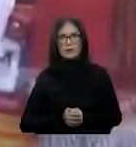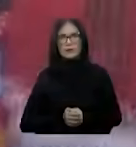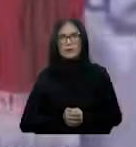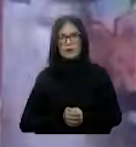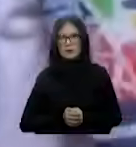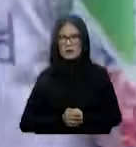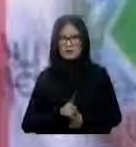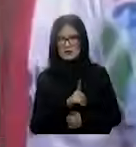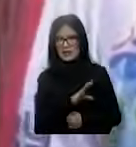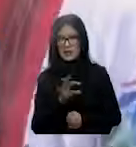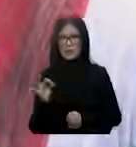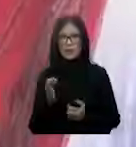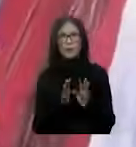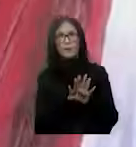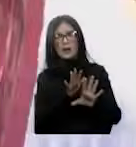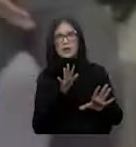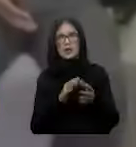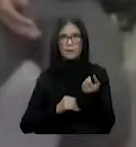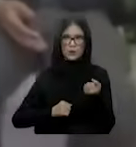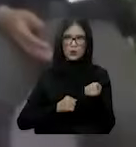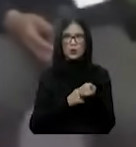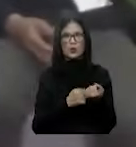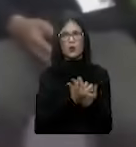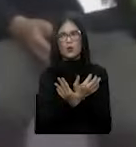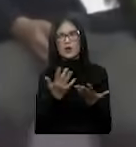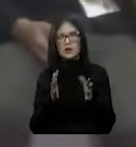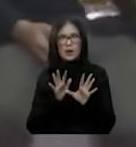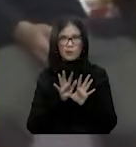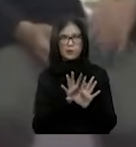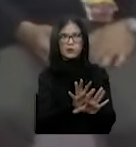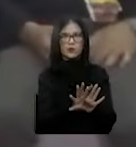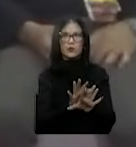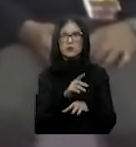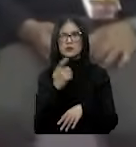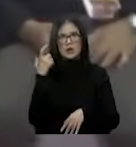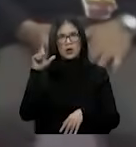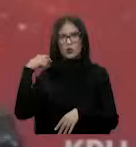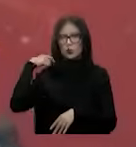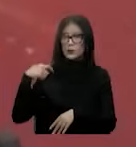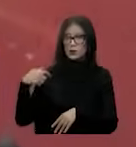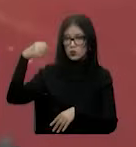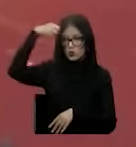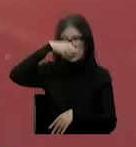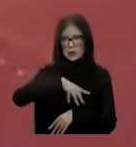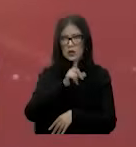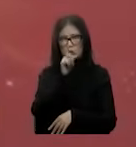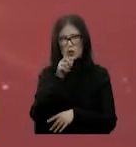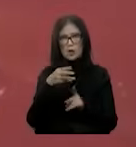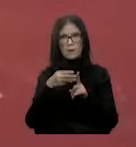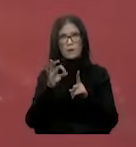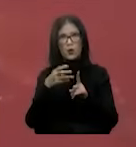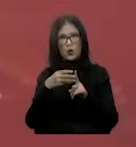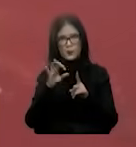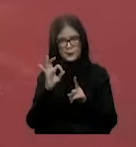Ribuan massa dari parpol pendukung dan pengusung serta masyarakat mengantarkan pasangan Cagub dan Cawagub Sumatera Utara, Bobi Nasution dan Surya, mendaftarkan diri